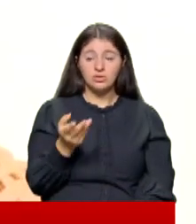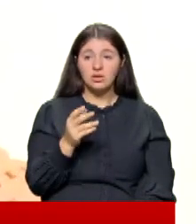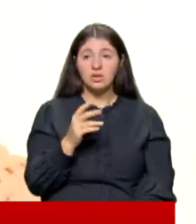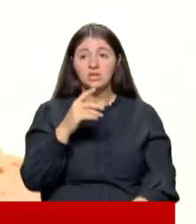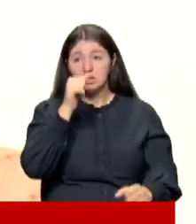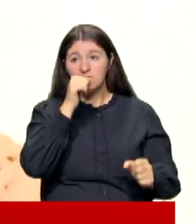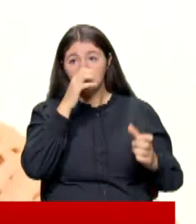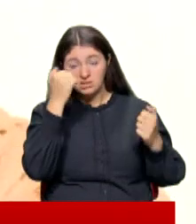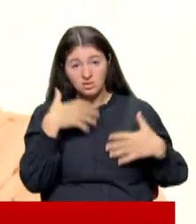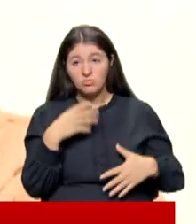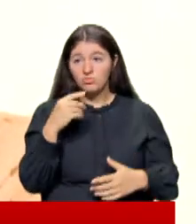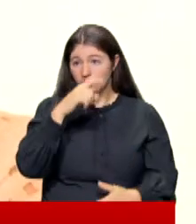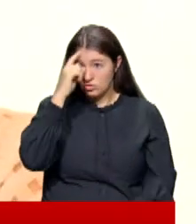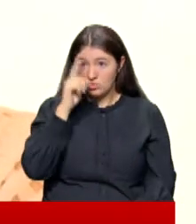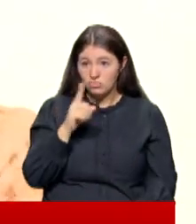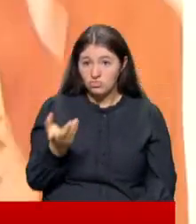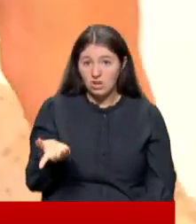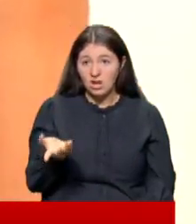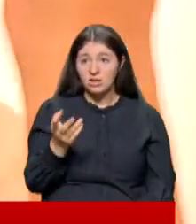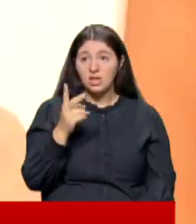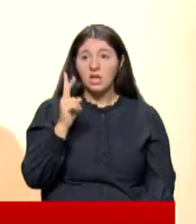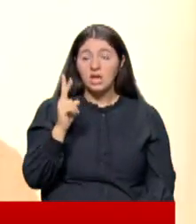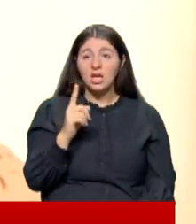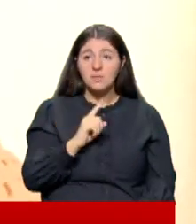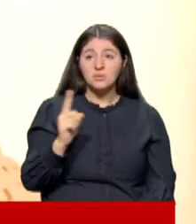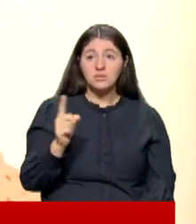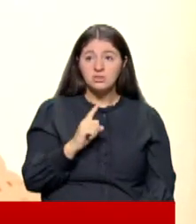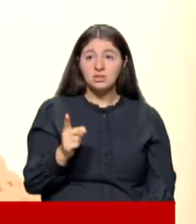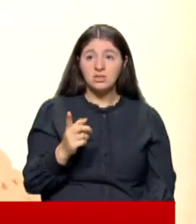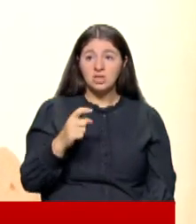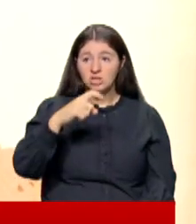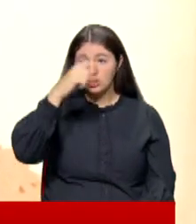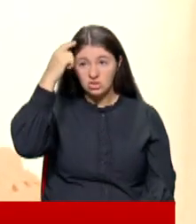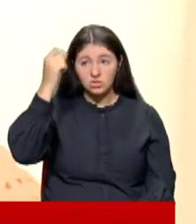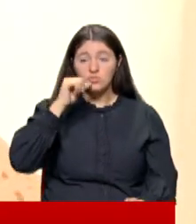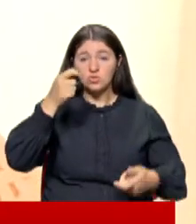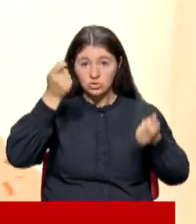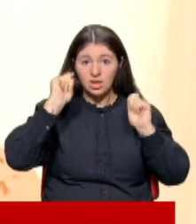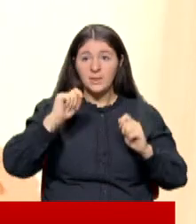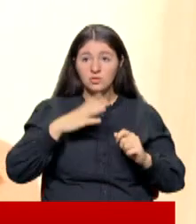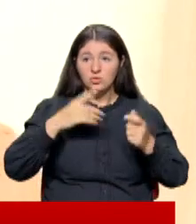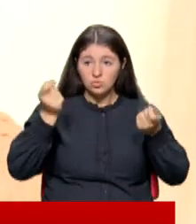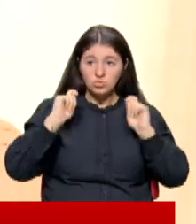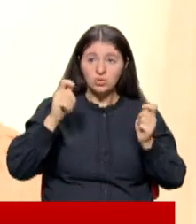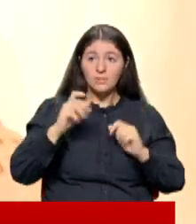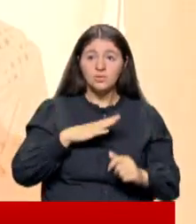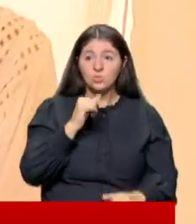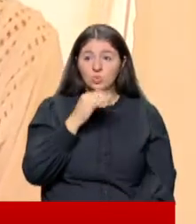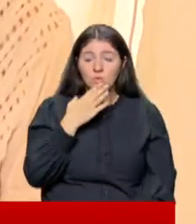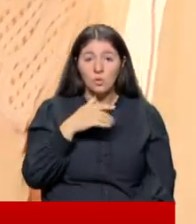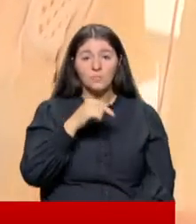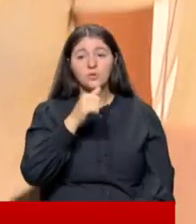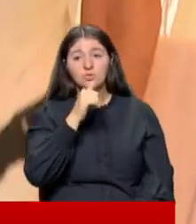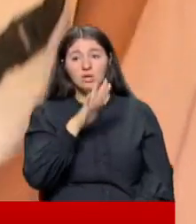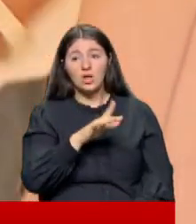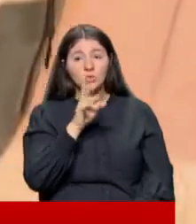sırılsıklam oldu Evet sıcaktan ikide bir saçımızı yıkamak istiyoruz duş almak istiyoruz su yok Peki